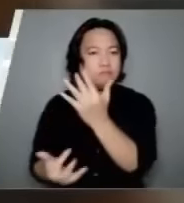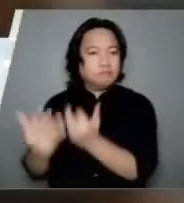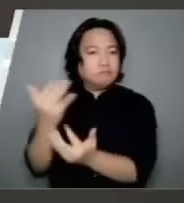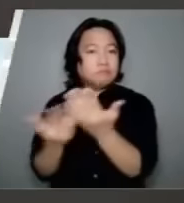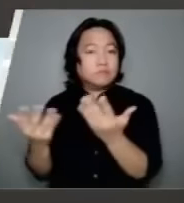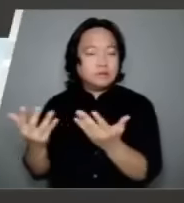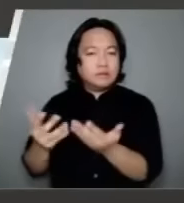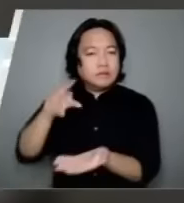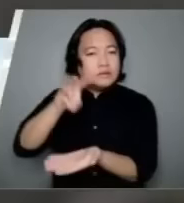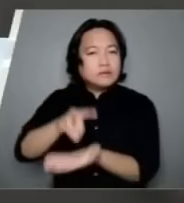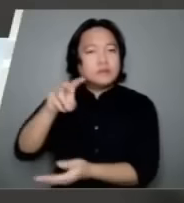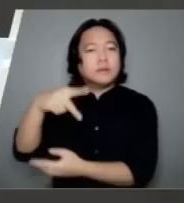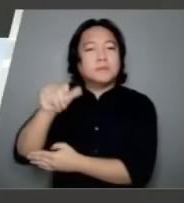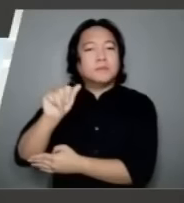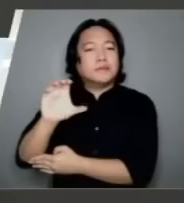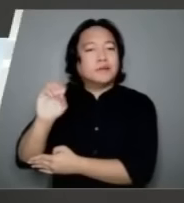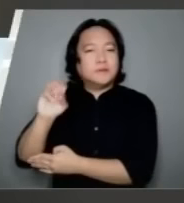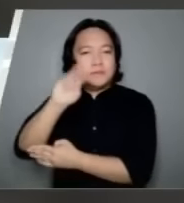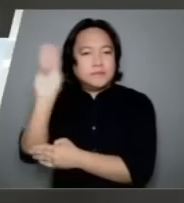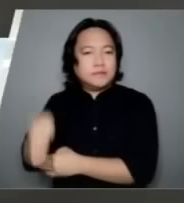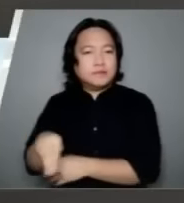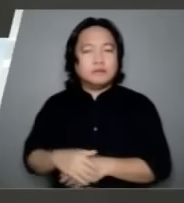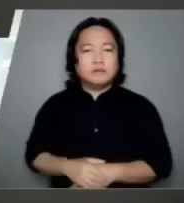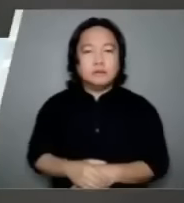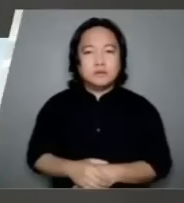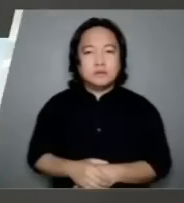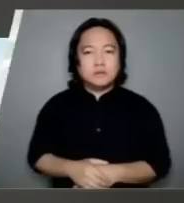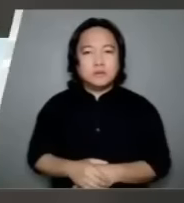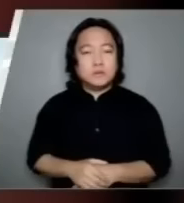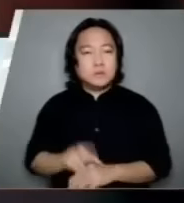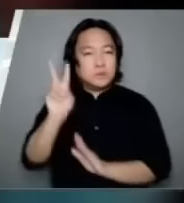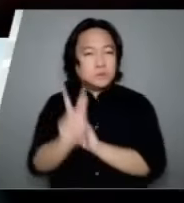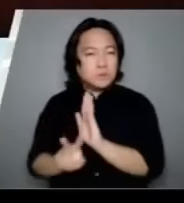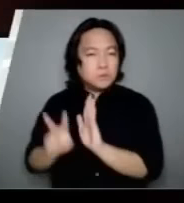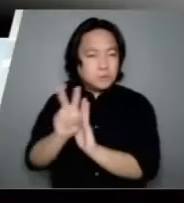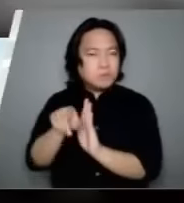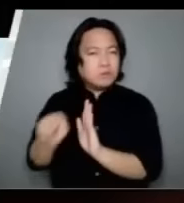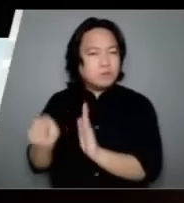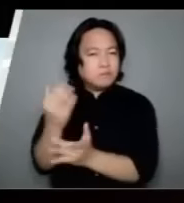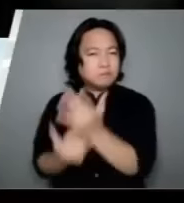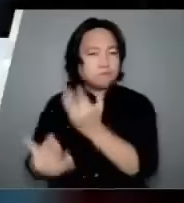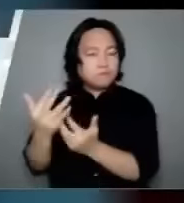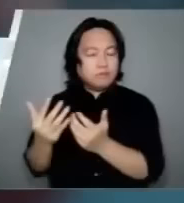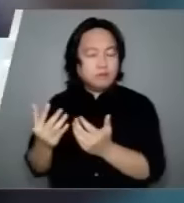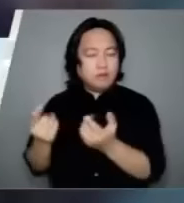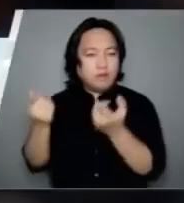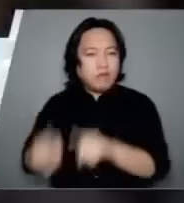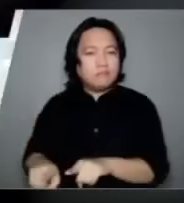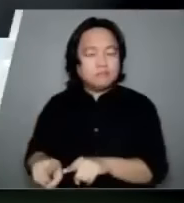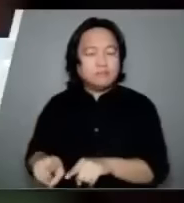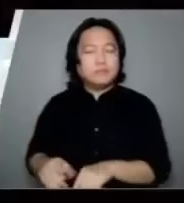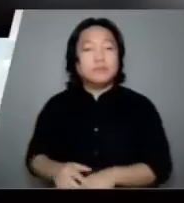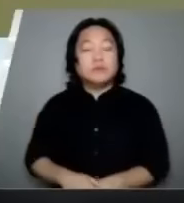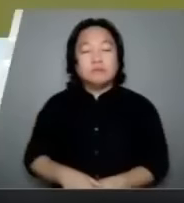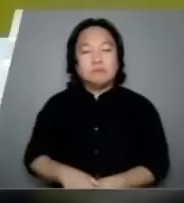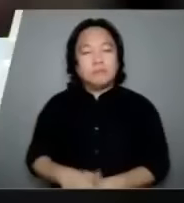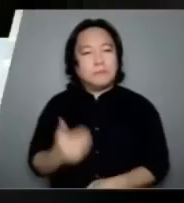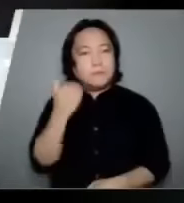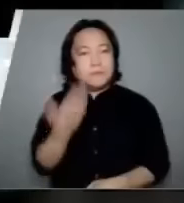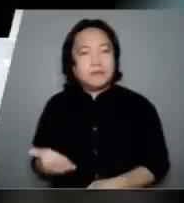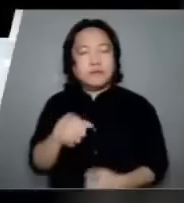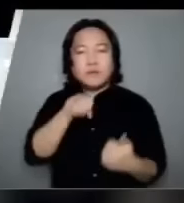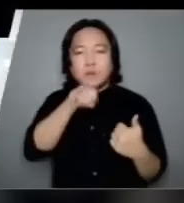mapula. Ang mas masaklap, may nasawi sa sunog. Patay ang 84 anyos na lola,